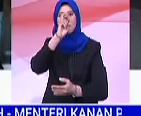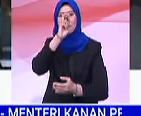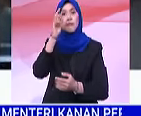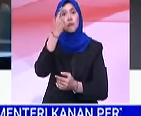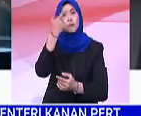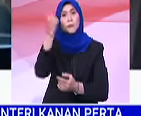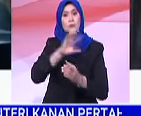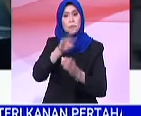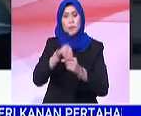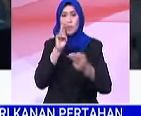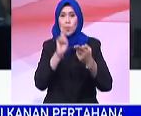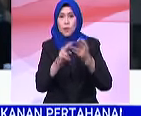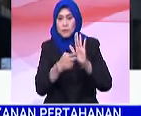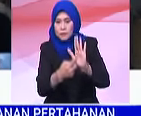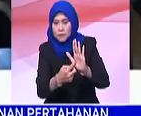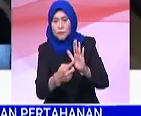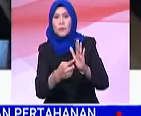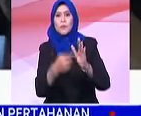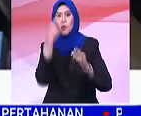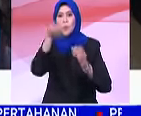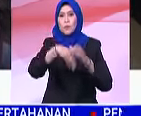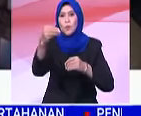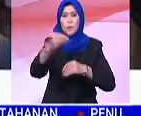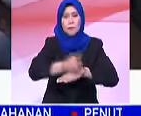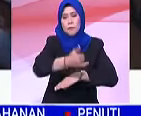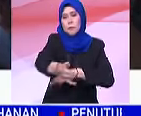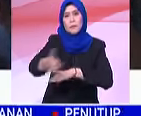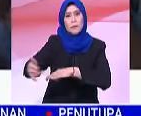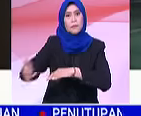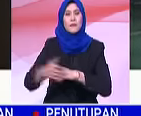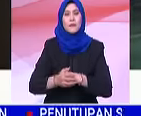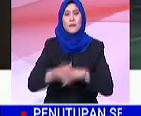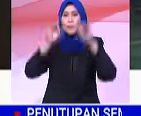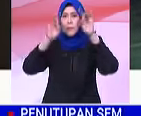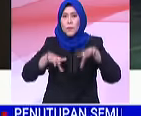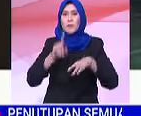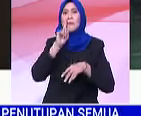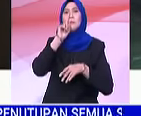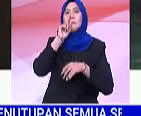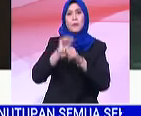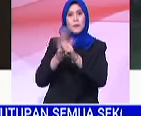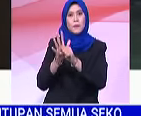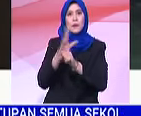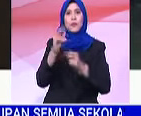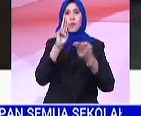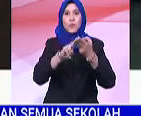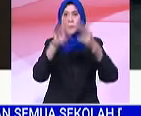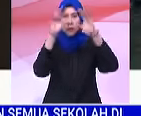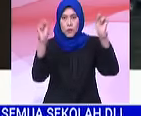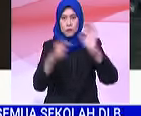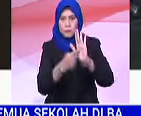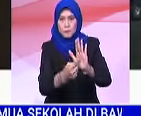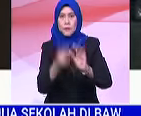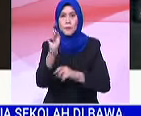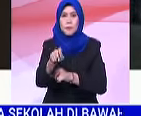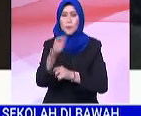khususnya melibatkan dokumen kebenaran merentas zon, keputusan ujian calitan COVID-19 dan surat majikan